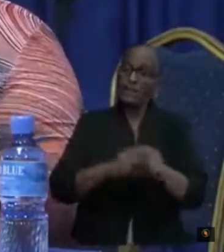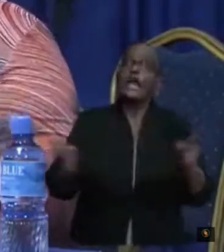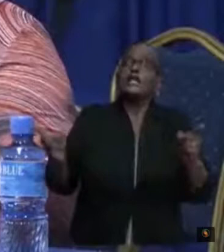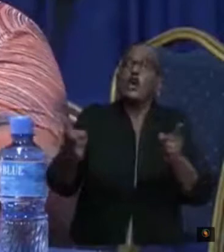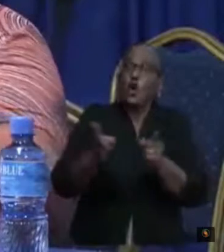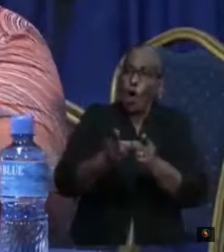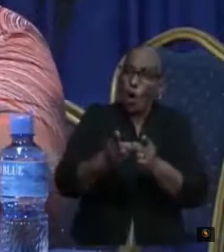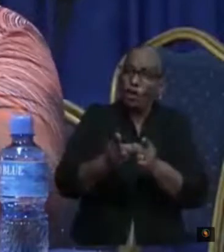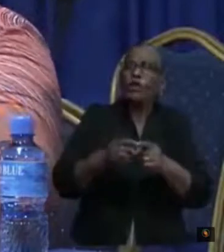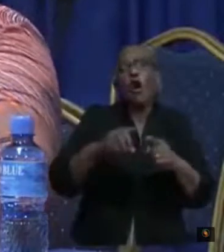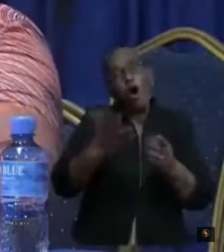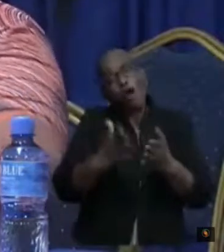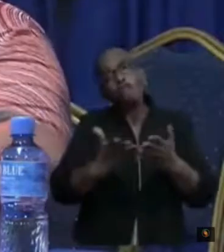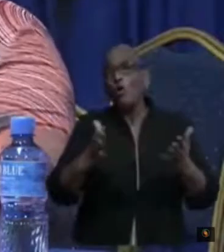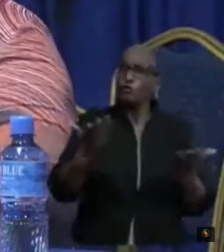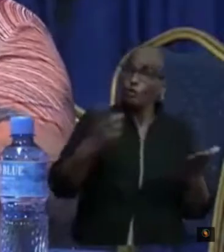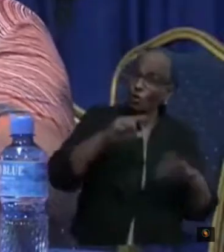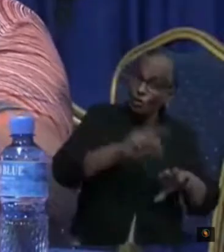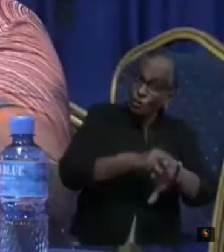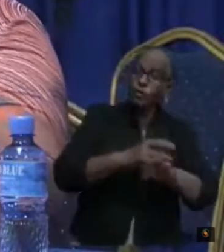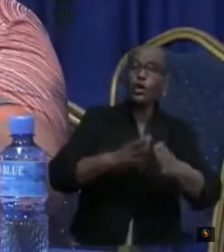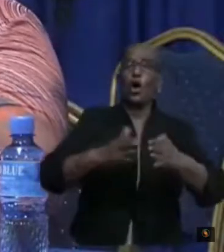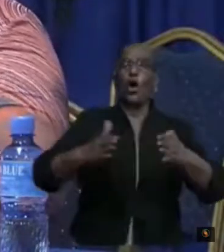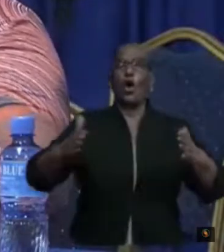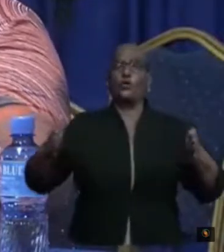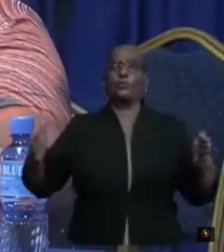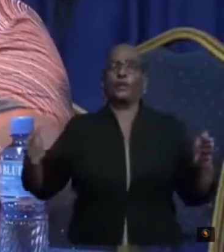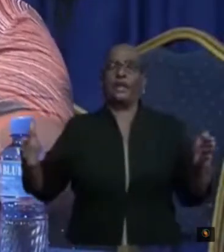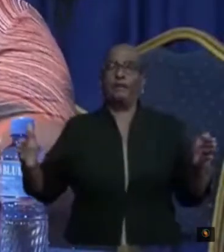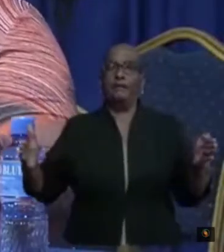worden uitgebreid. Verder